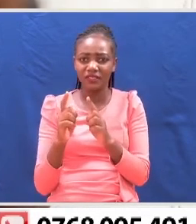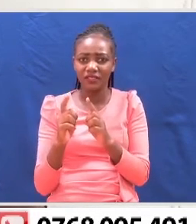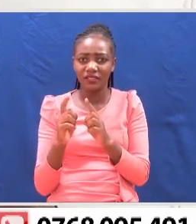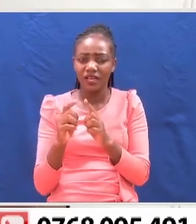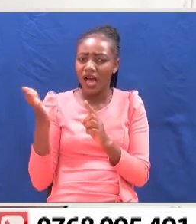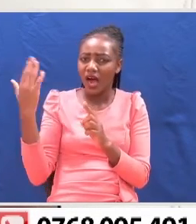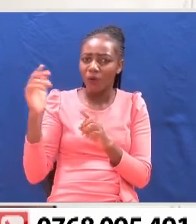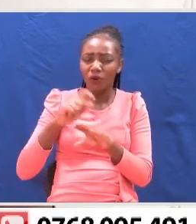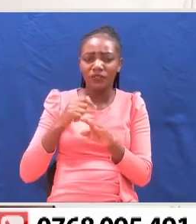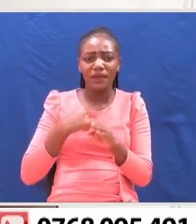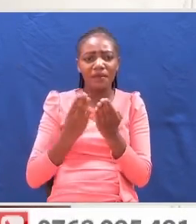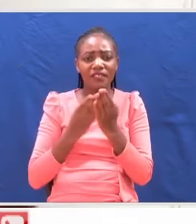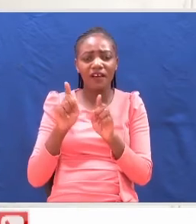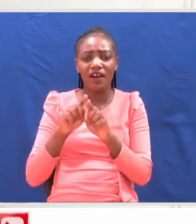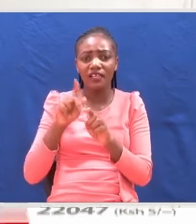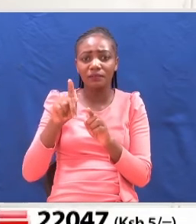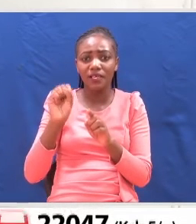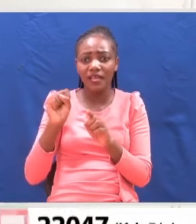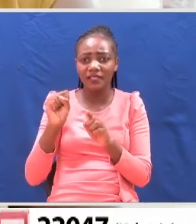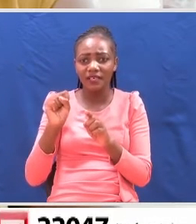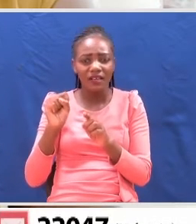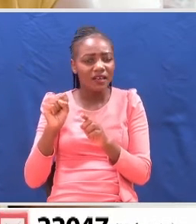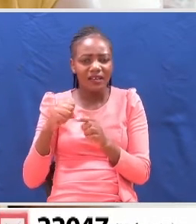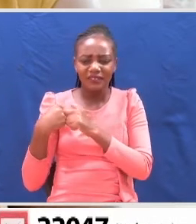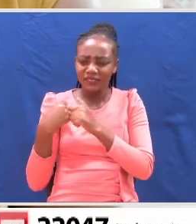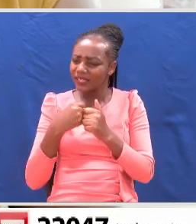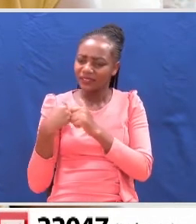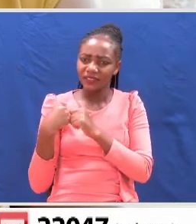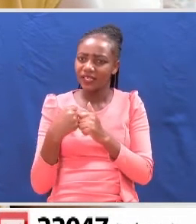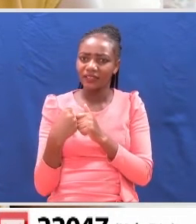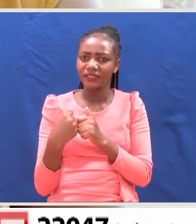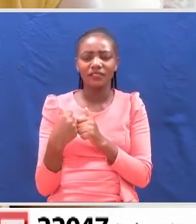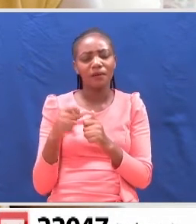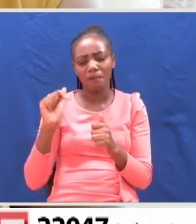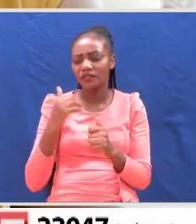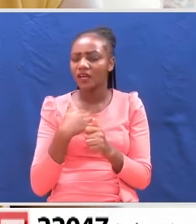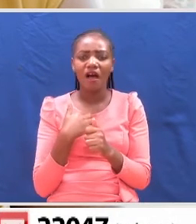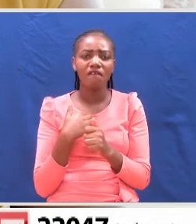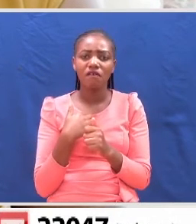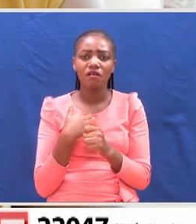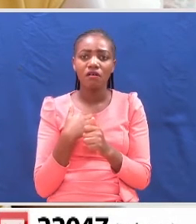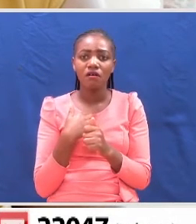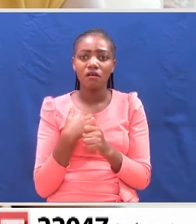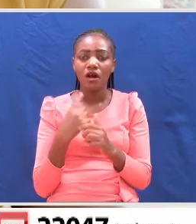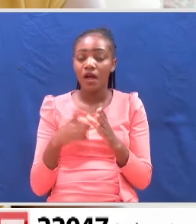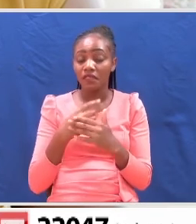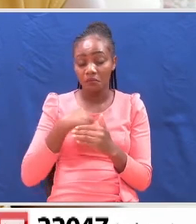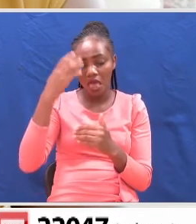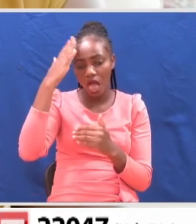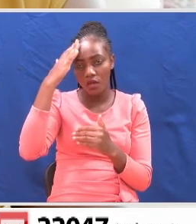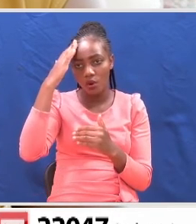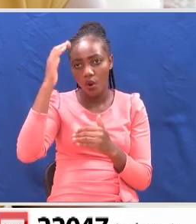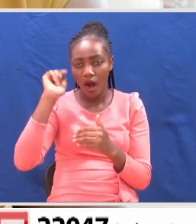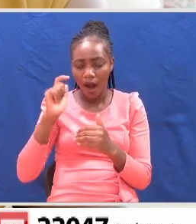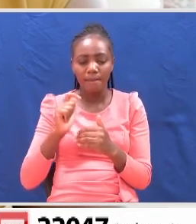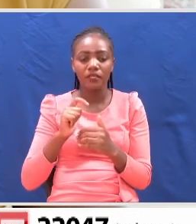PS mambo ilikuanga saa zingine inakuja na kuwa moto. Hakuna nafasi ya uongozi ambayo haina changamoto. Kwa hivyo ni ile tu unajua utamanya